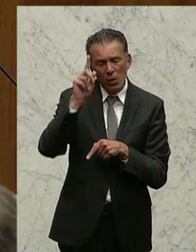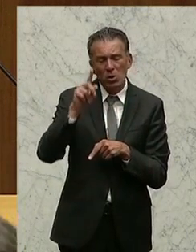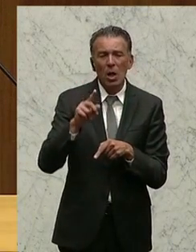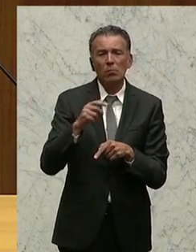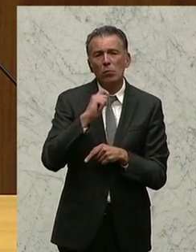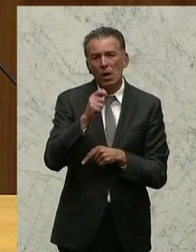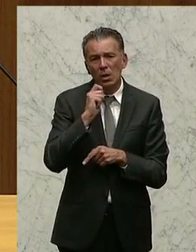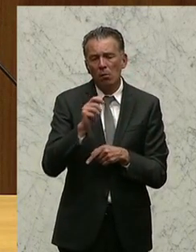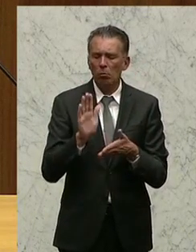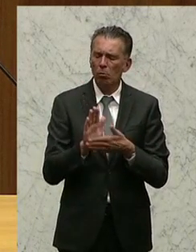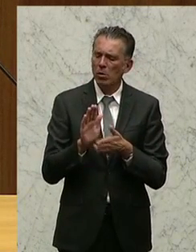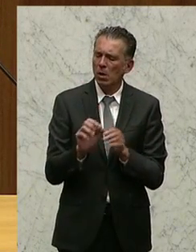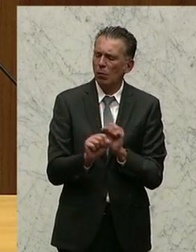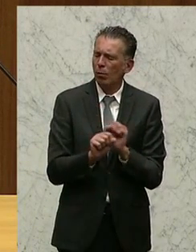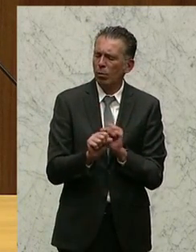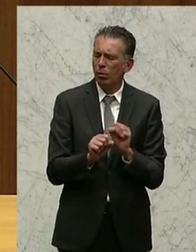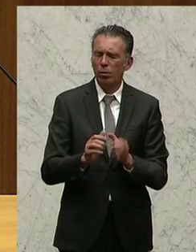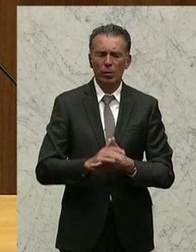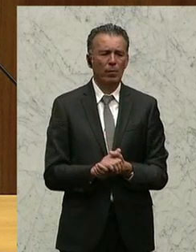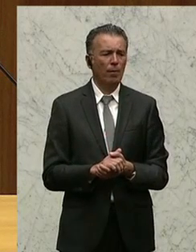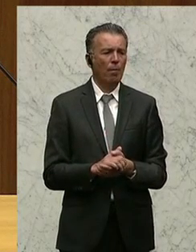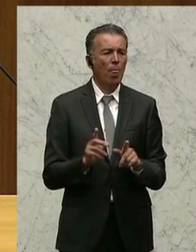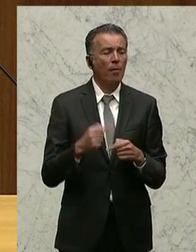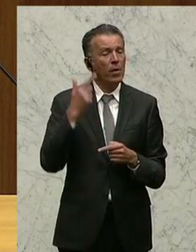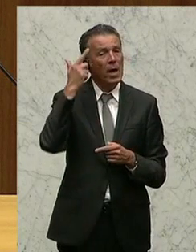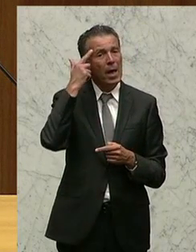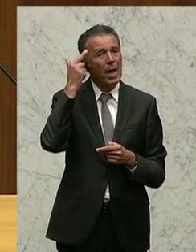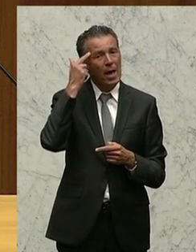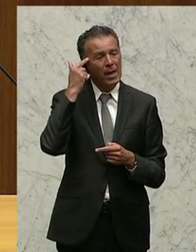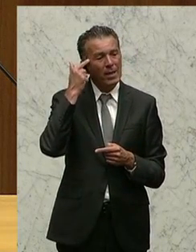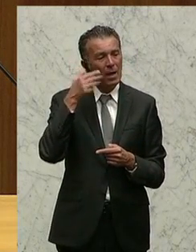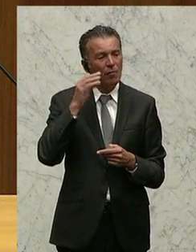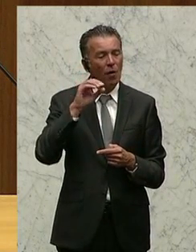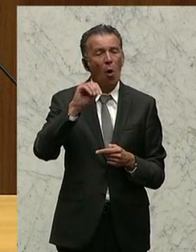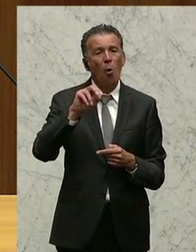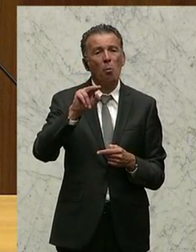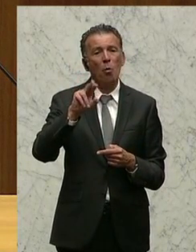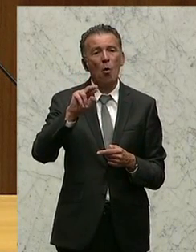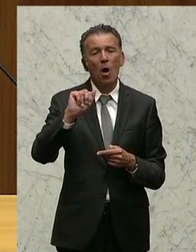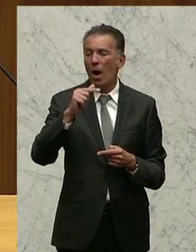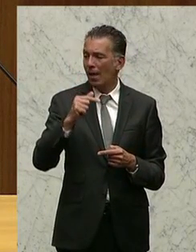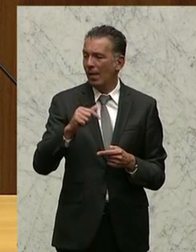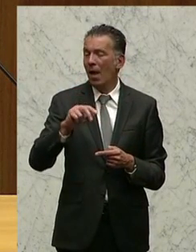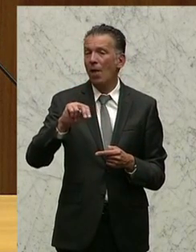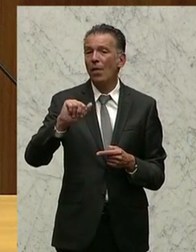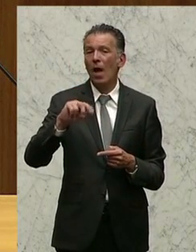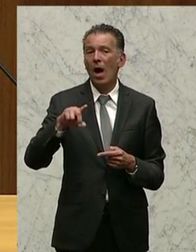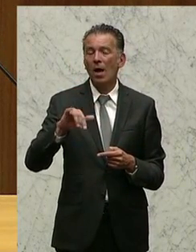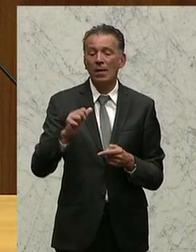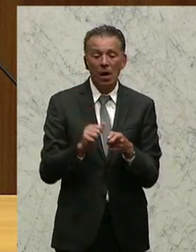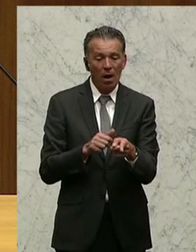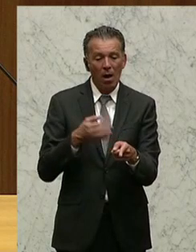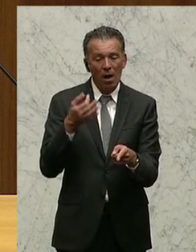das bestätigt. Und wir erinnern uns alle an Nadia Murad, ich glaube, der Herr Minister hat sie getroffen,